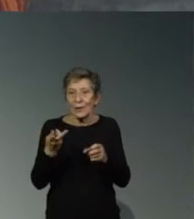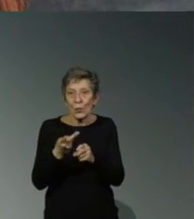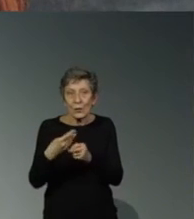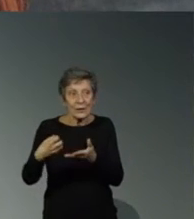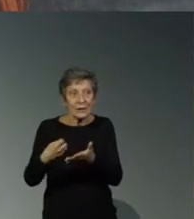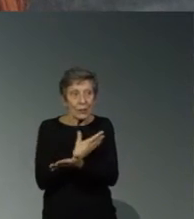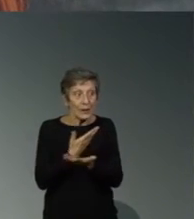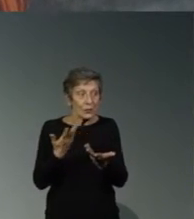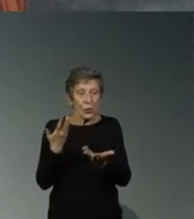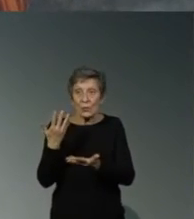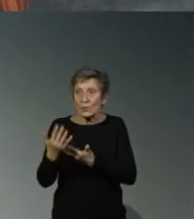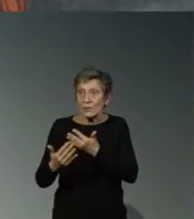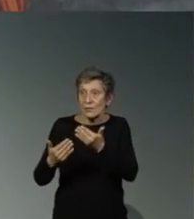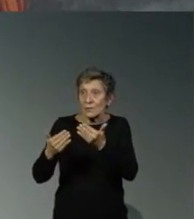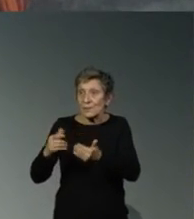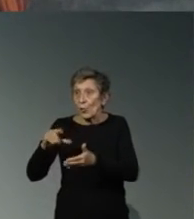pour l'instant.